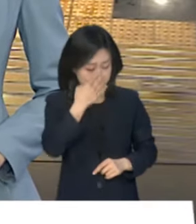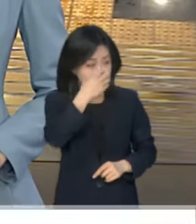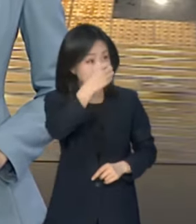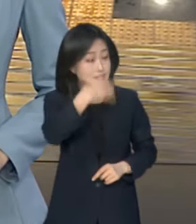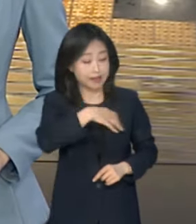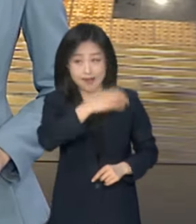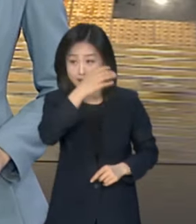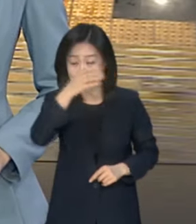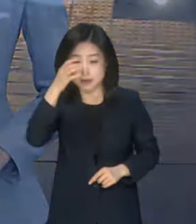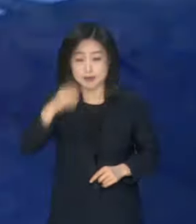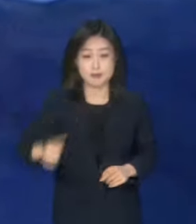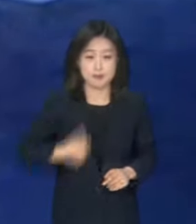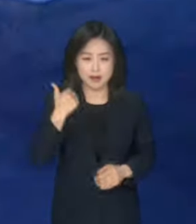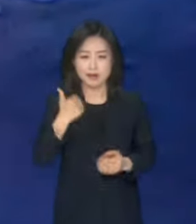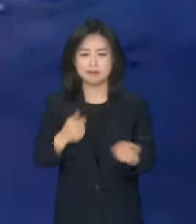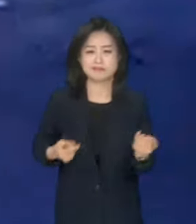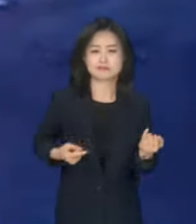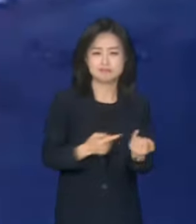기자입니다.